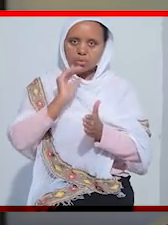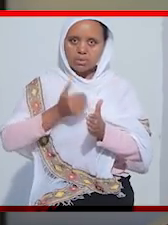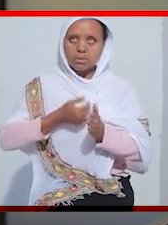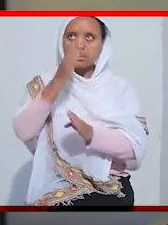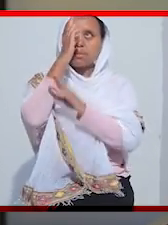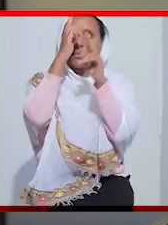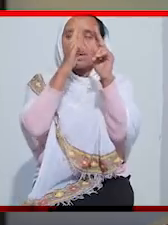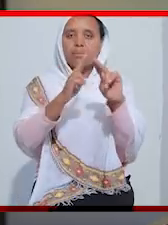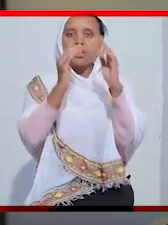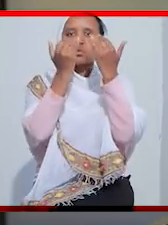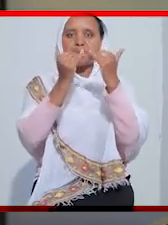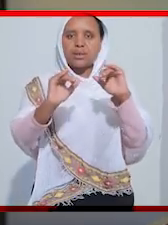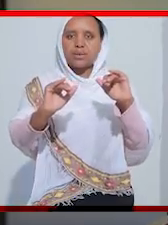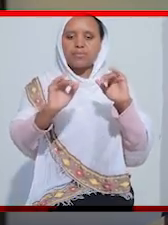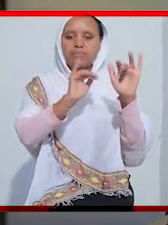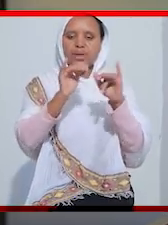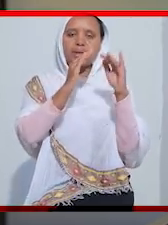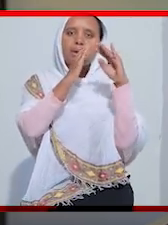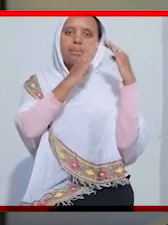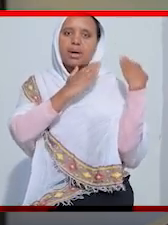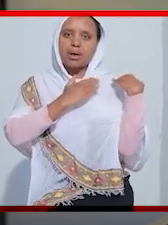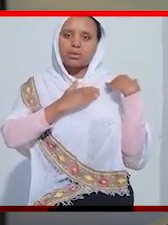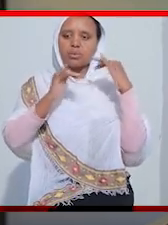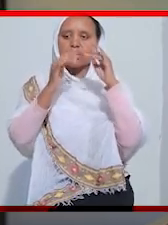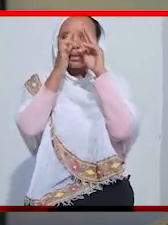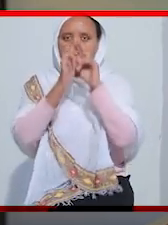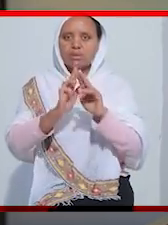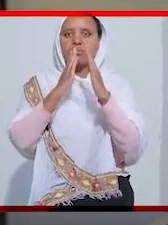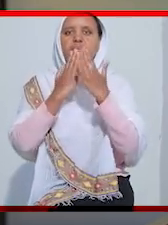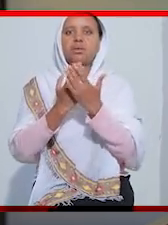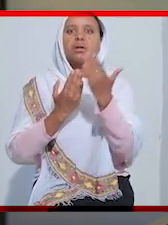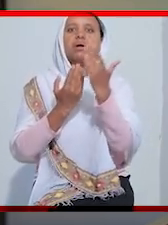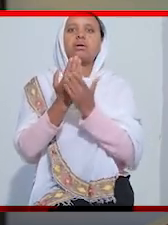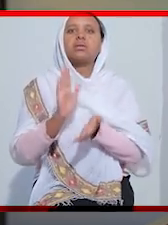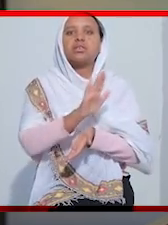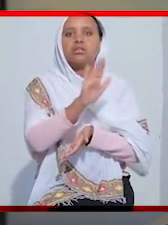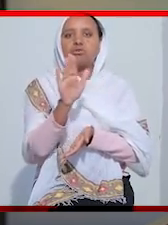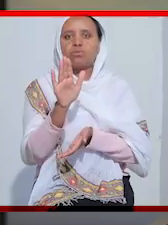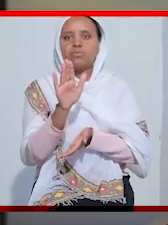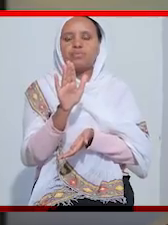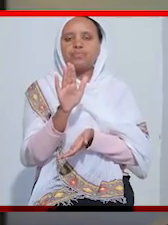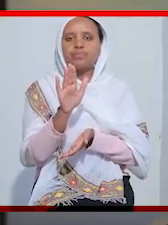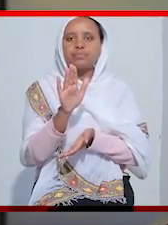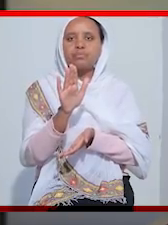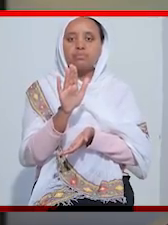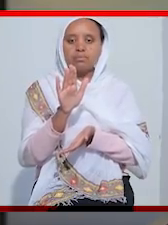ቅዱሳን አባቶቻችን እግዚአብሔር ባከበራቸው መጠን እንደየማረጋቸው እንደየክብራቸው ምስጋና ይድረሳቸው።